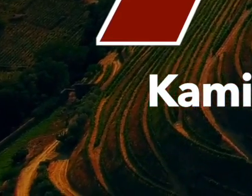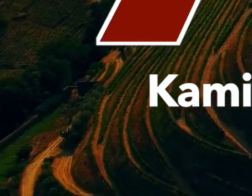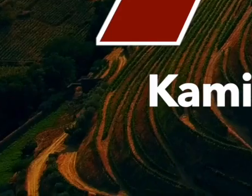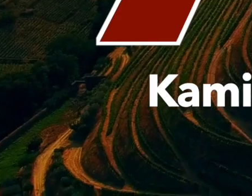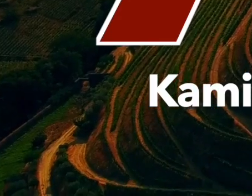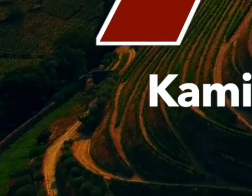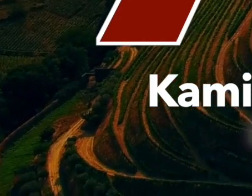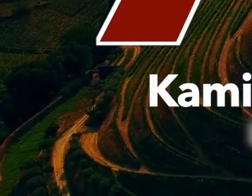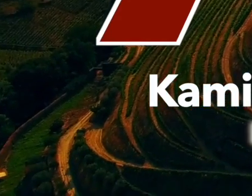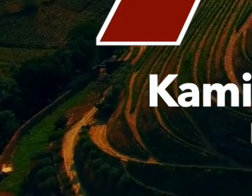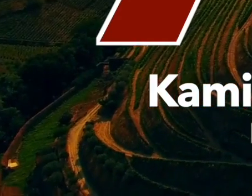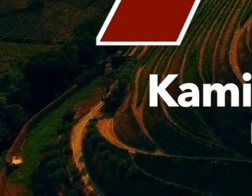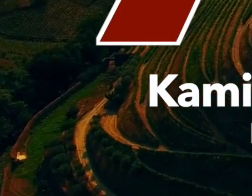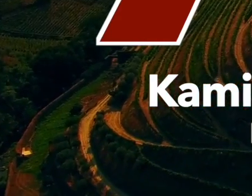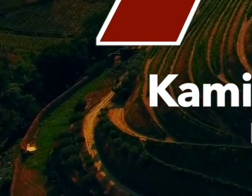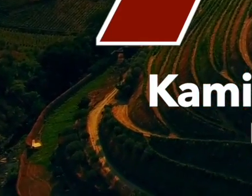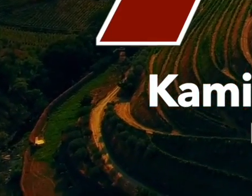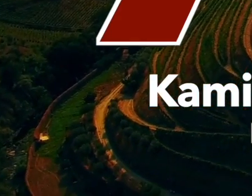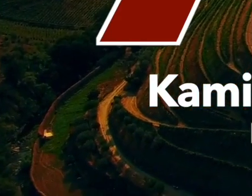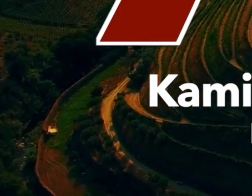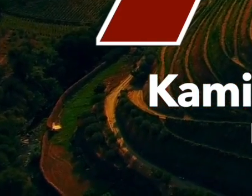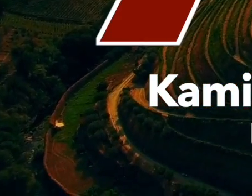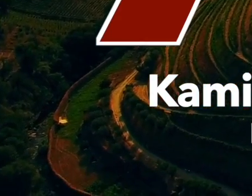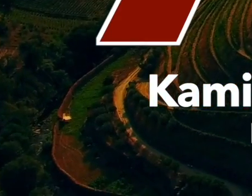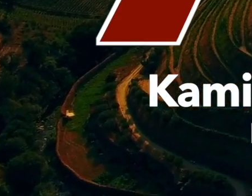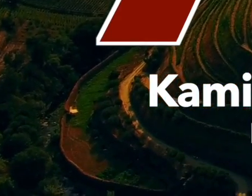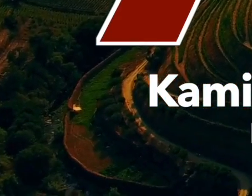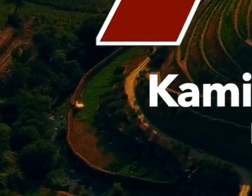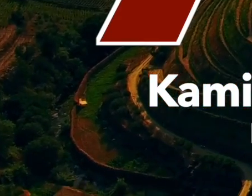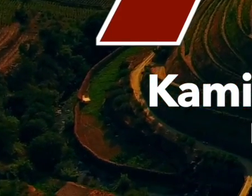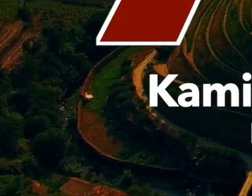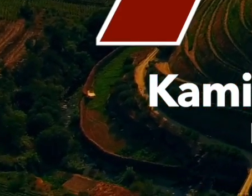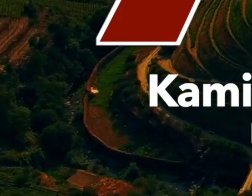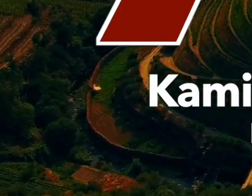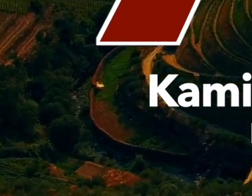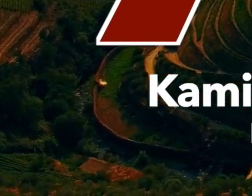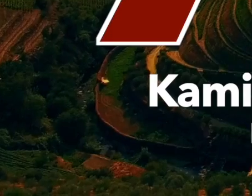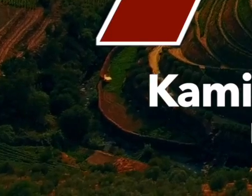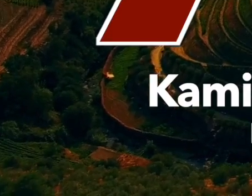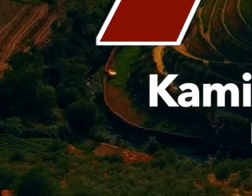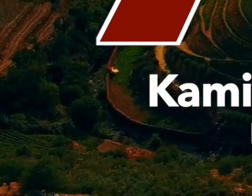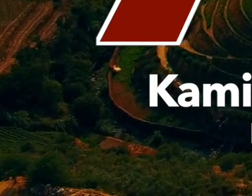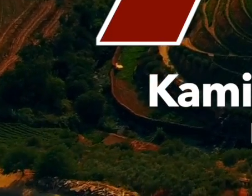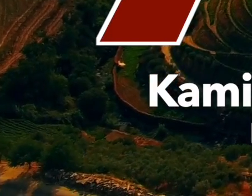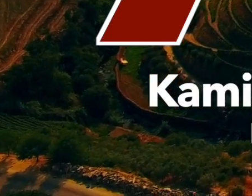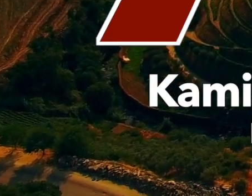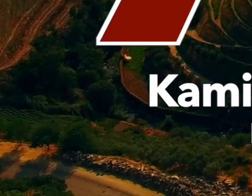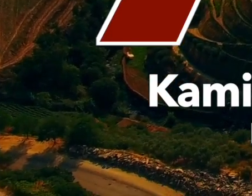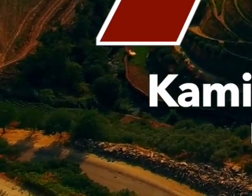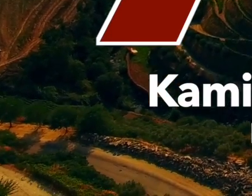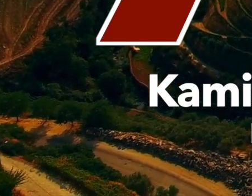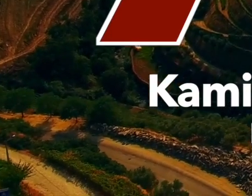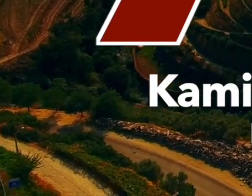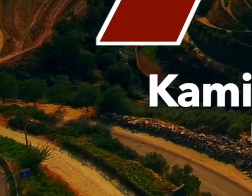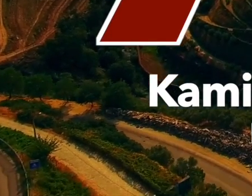Barat. Ditayangkan live melalui kanal YouTube GKI Peterongan Semarang. Pelayan Firman, Pendeta Jerdy Stefan.